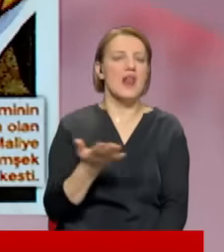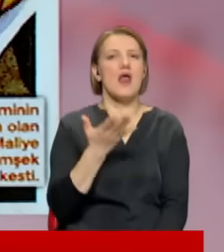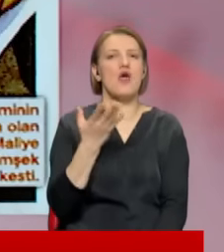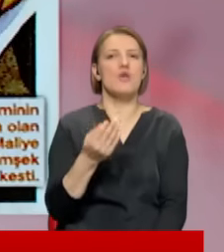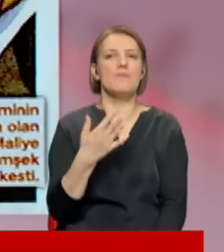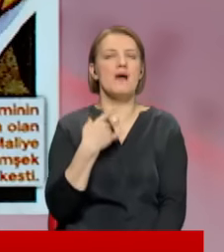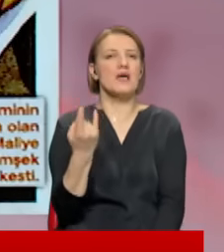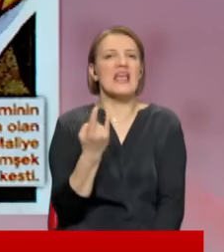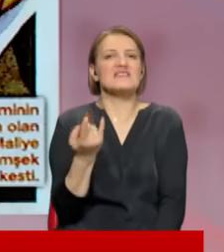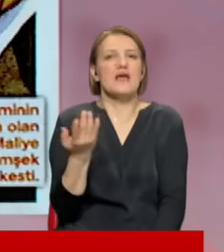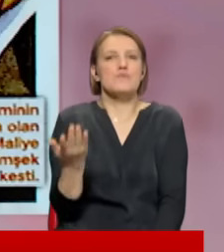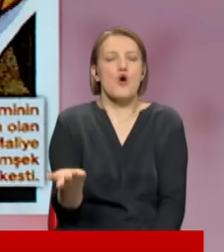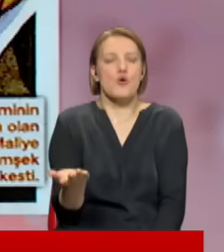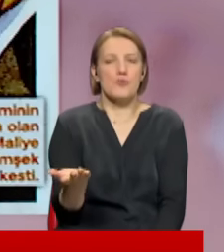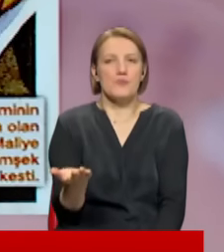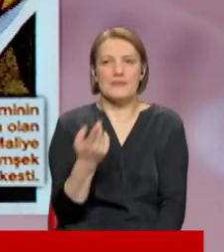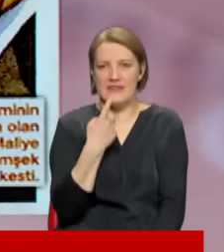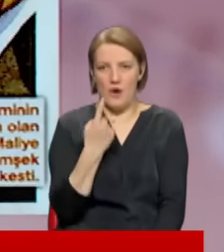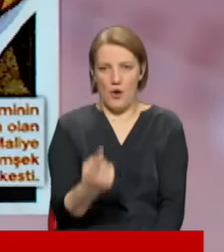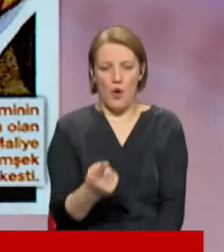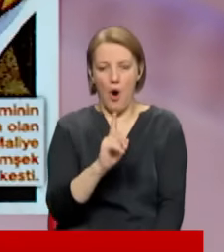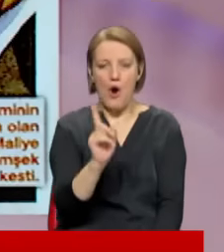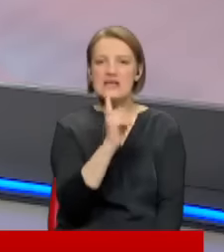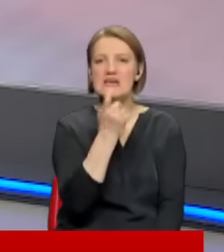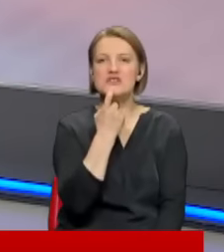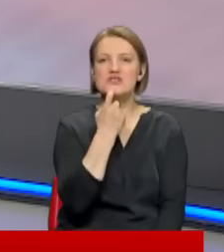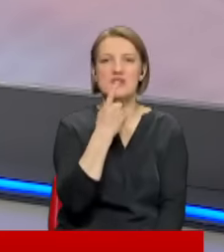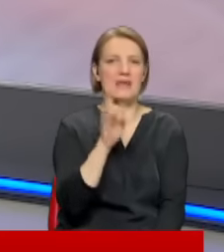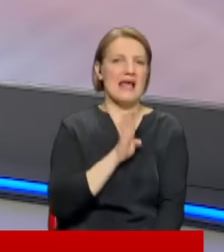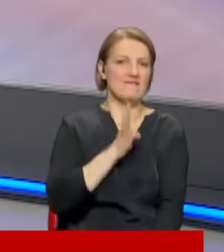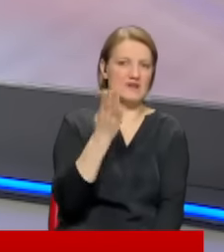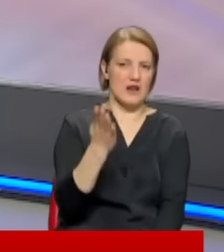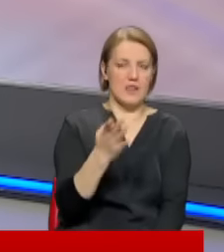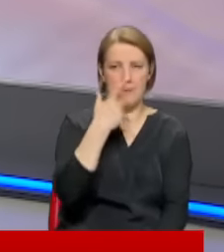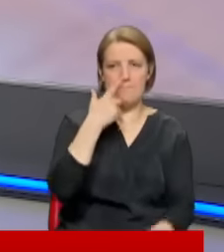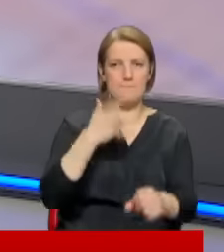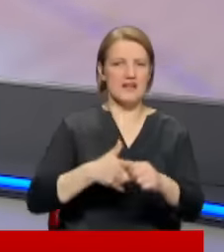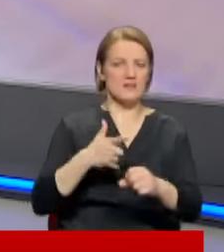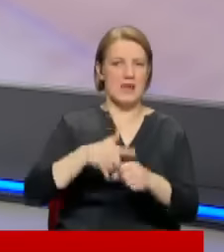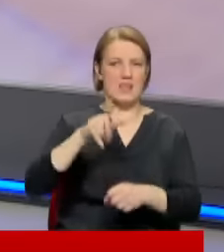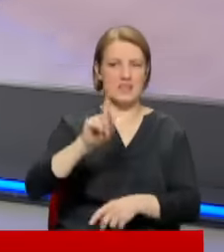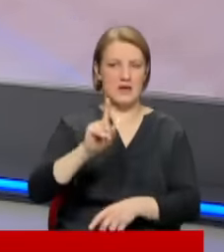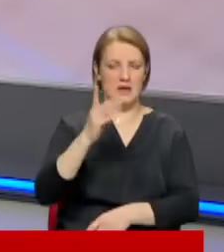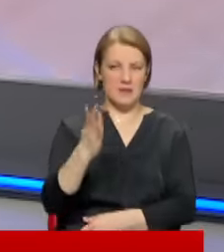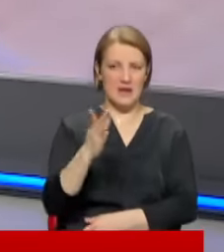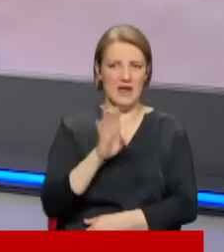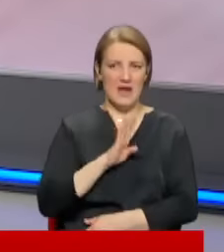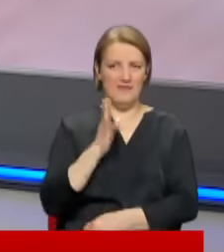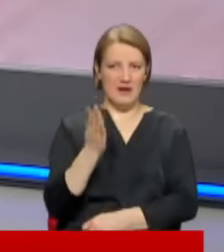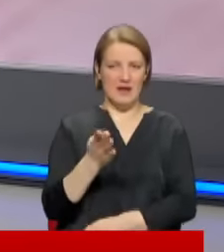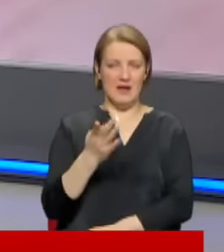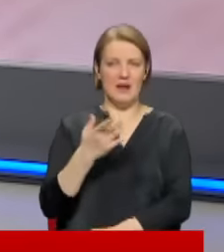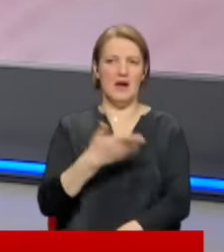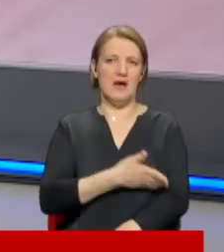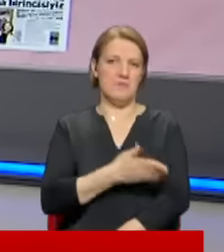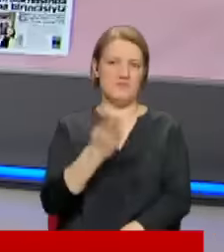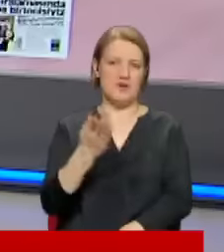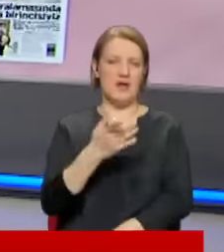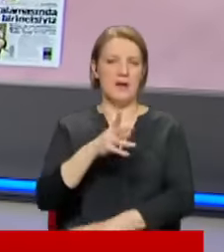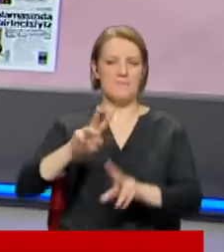Ben gezemiyorum bile diyor 10 yaşında bir evlat. Batmanlı bir evlat ve